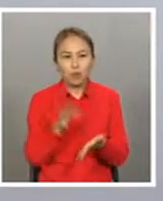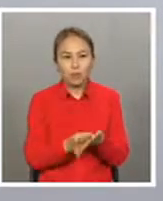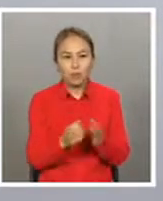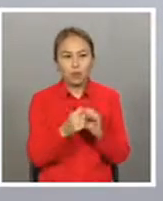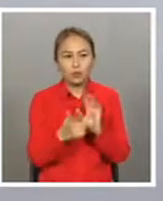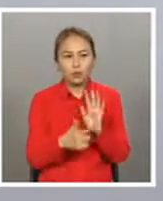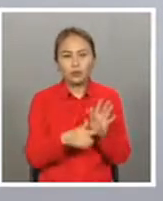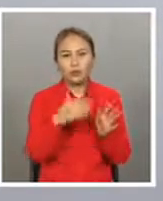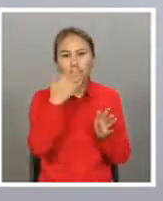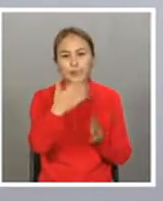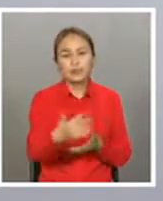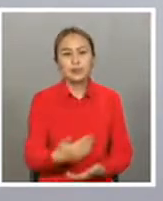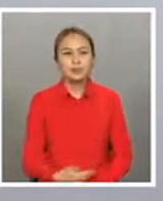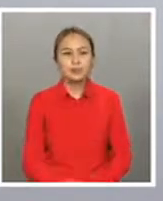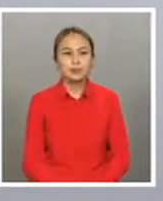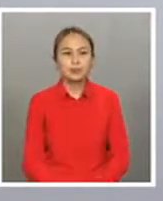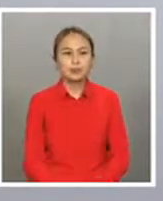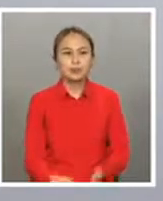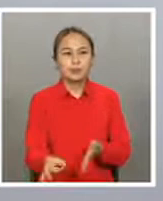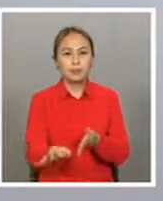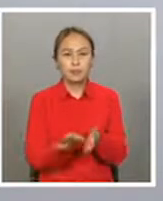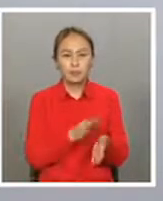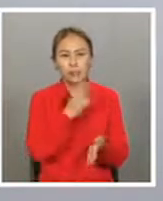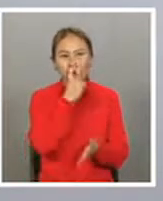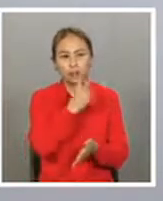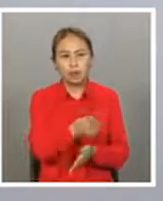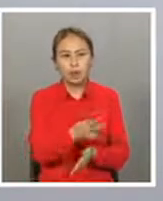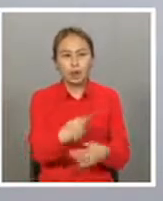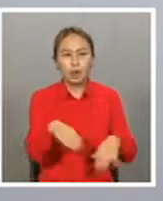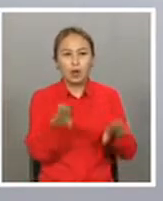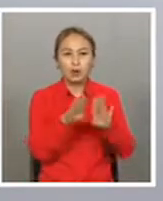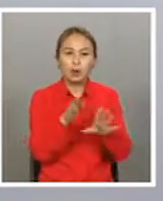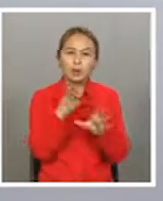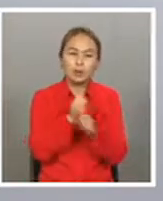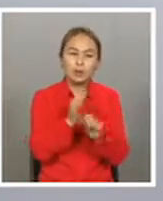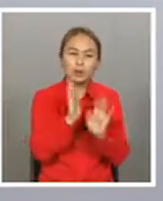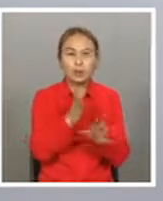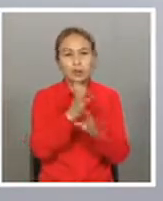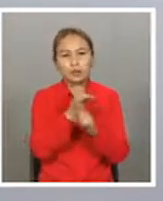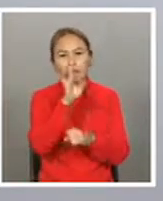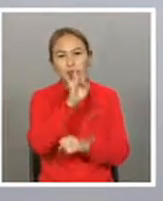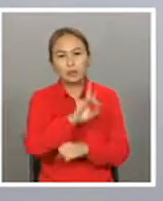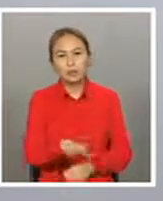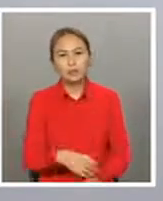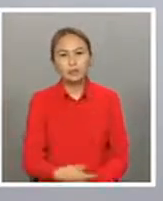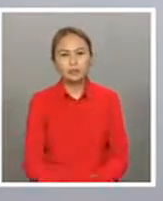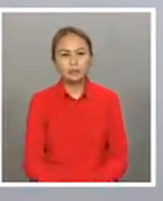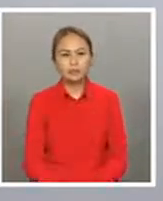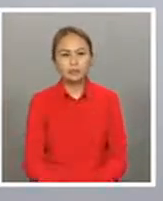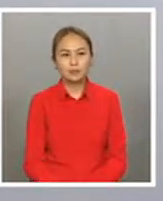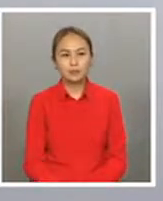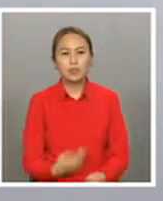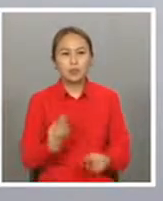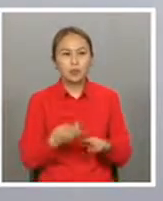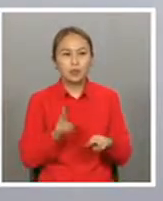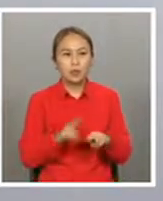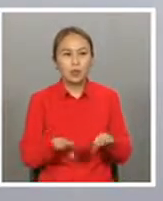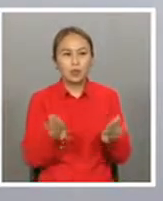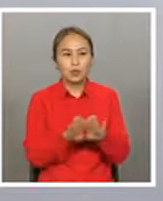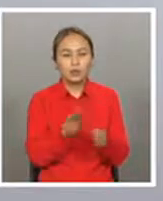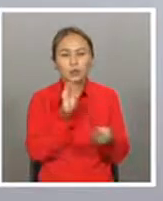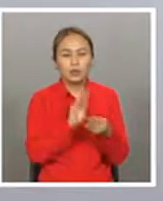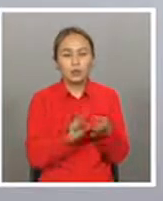17-ден 5. Бірден қарайық балалар. Бұл бөлшек қысқара ма? қысқармайды, иә? Сондықтан осы күйінде